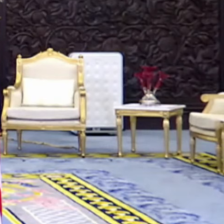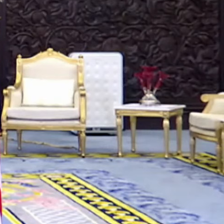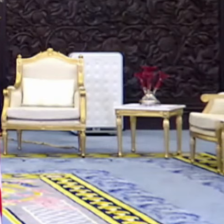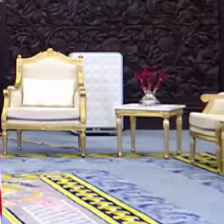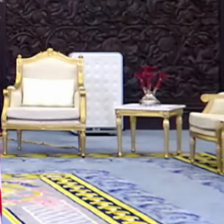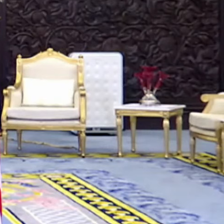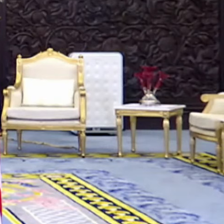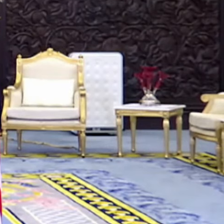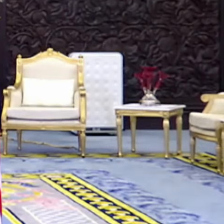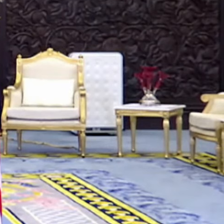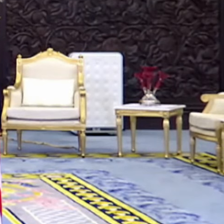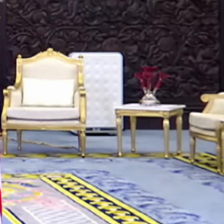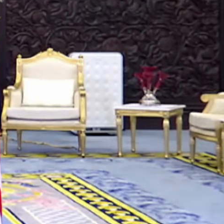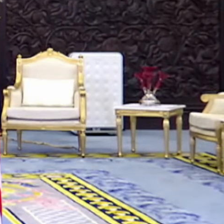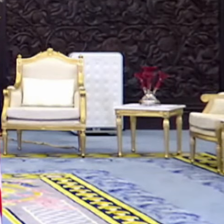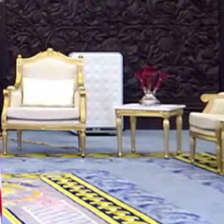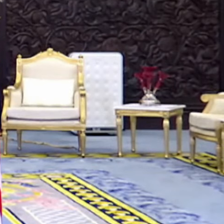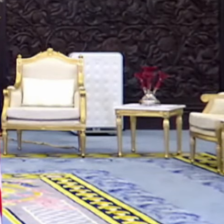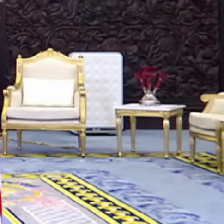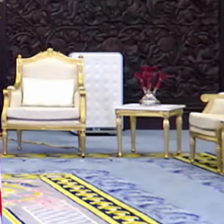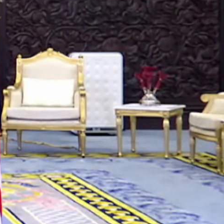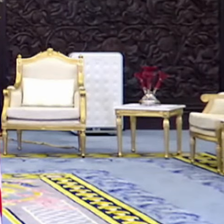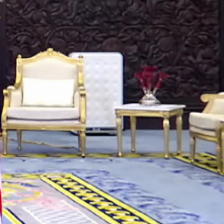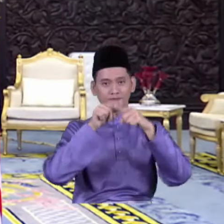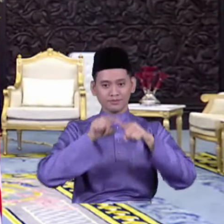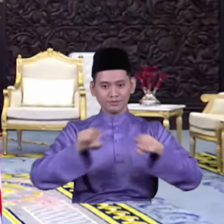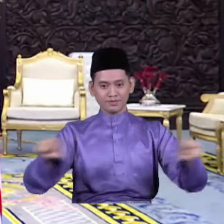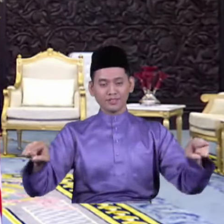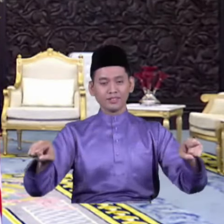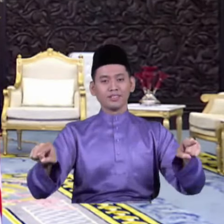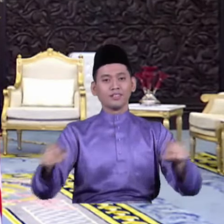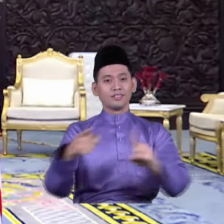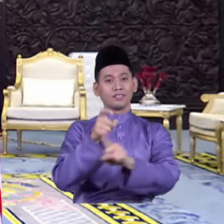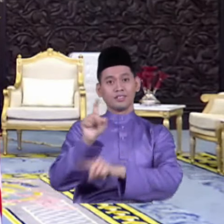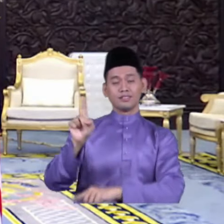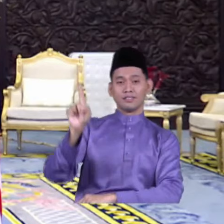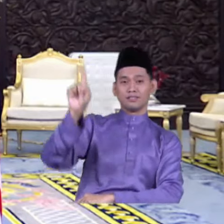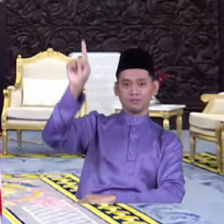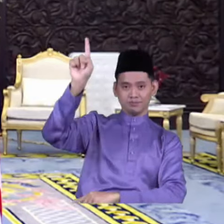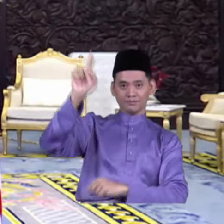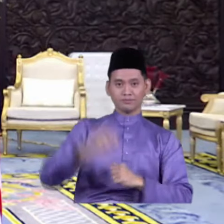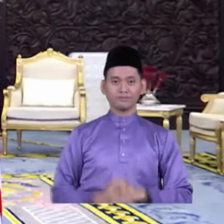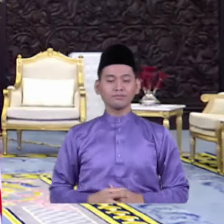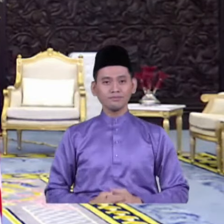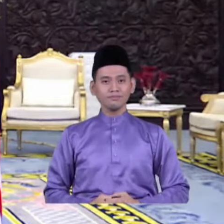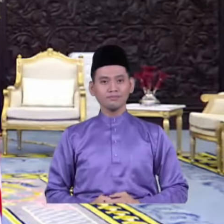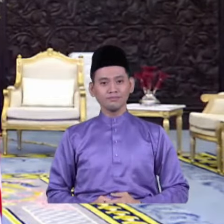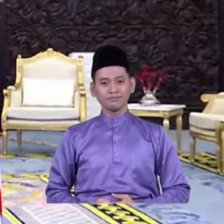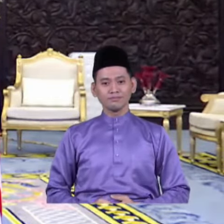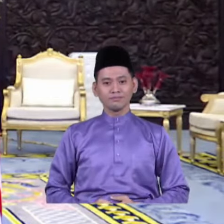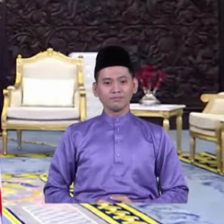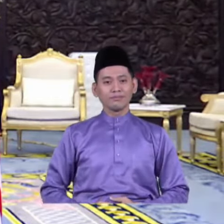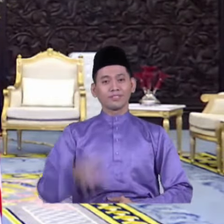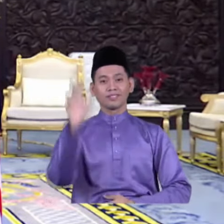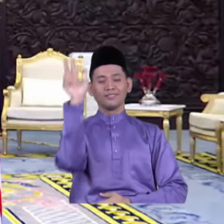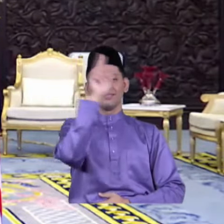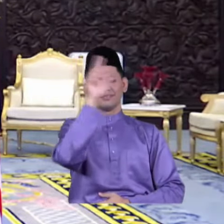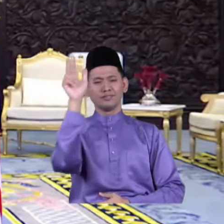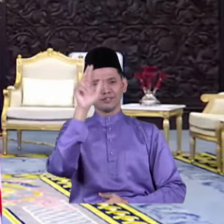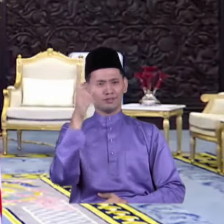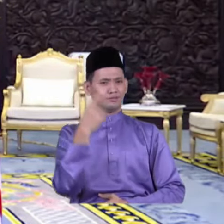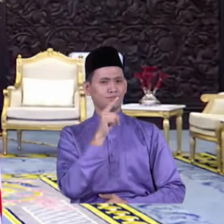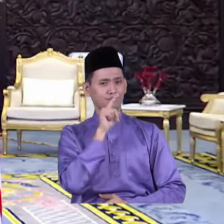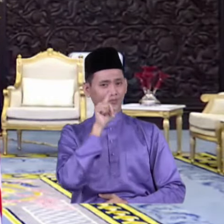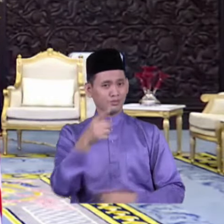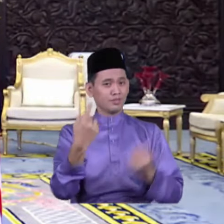anugerah dan nikmat yang tiada bandingannya dari Allah subhanahu wa ta'ala keadaannya jauh